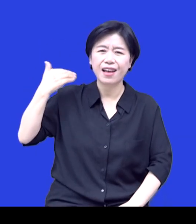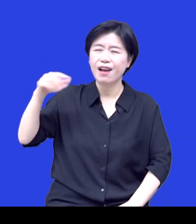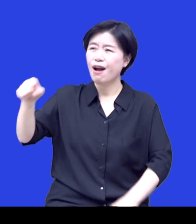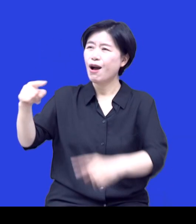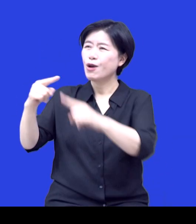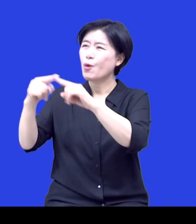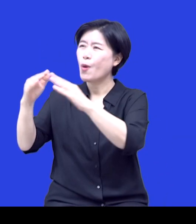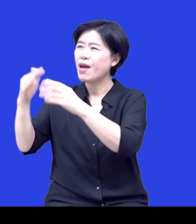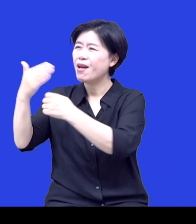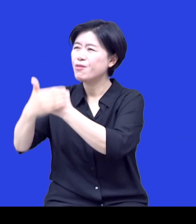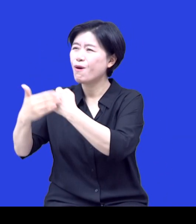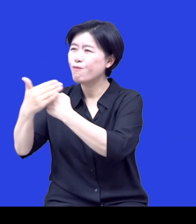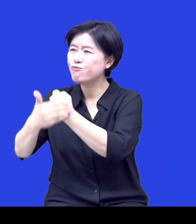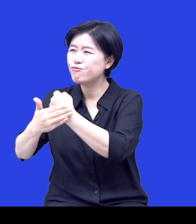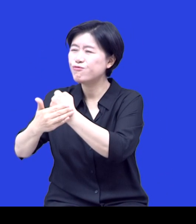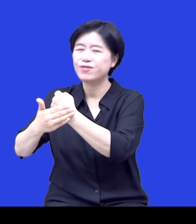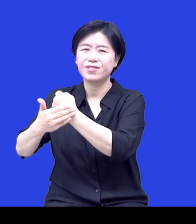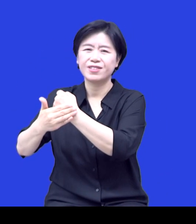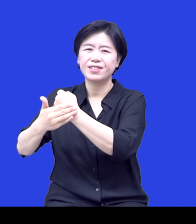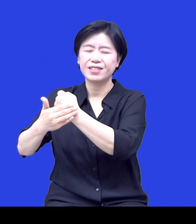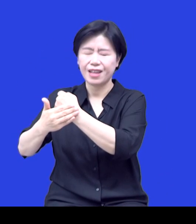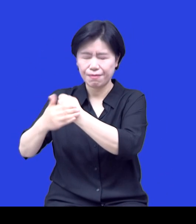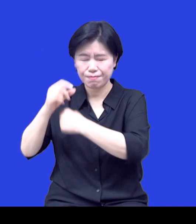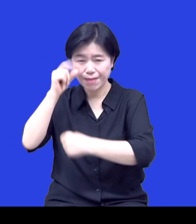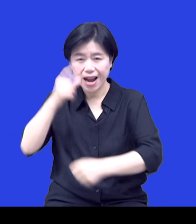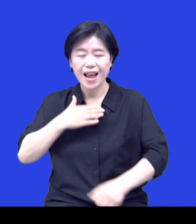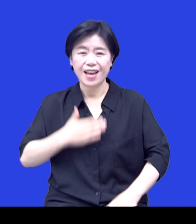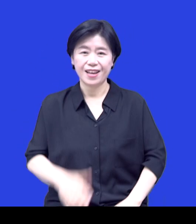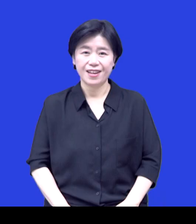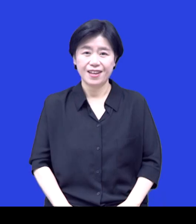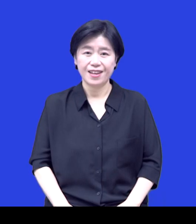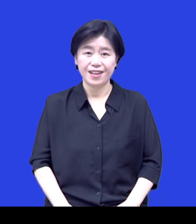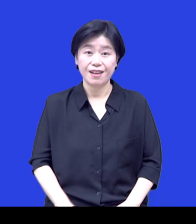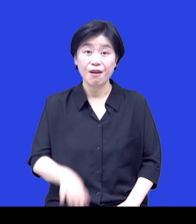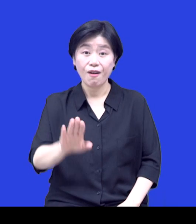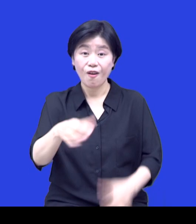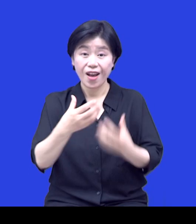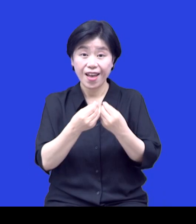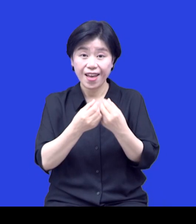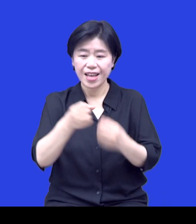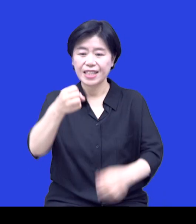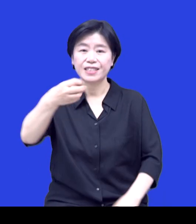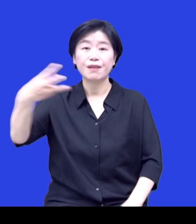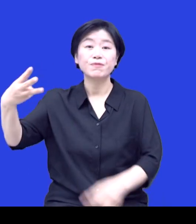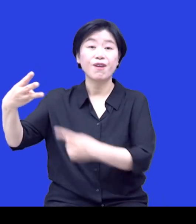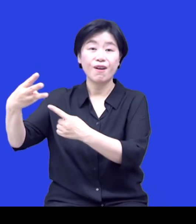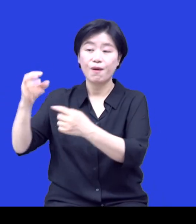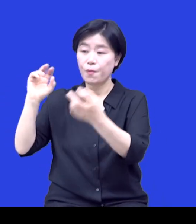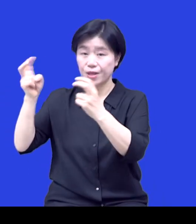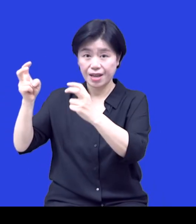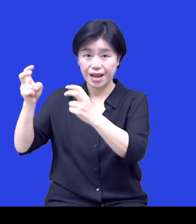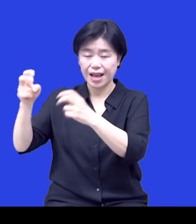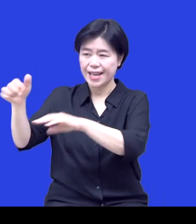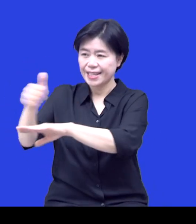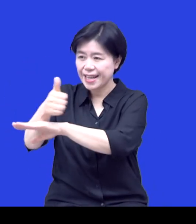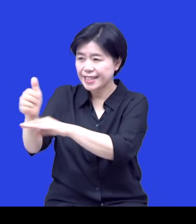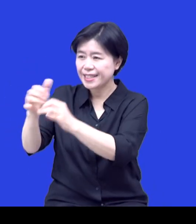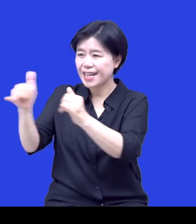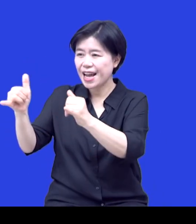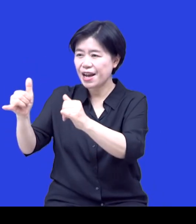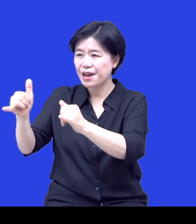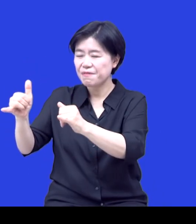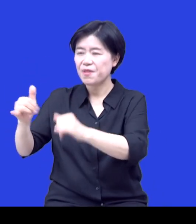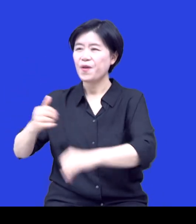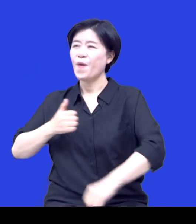나와서 작은 가게 시작하면은 네네네. 그렇게 사람이 철이 든다 그러잖아요. 네네네네. 그때 이렇게 교만했는데 네.